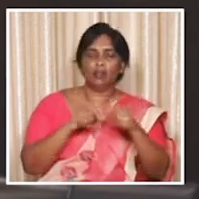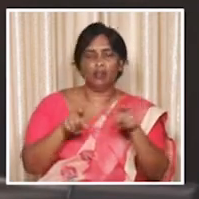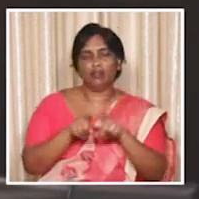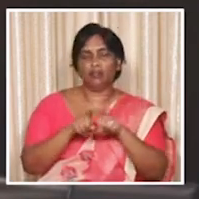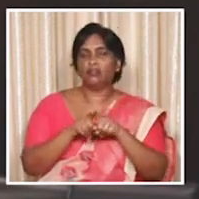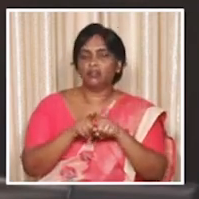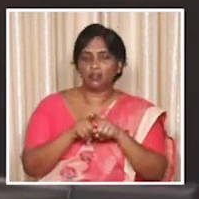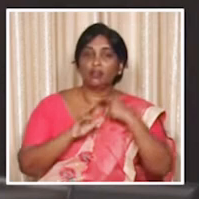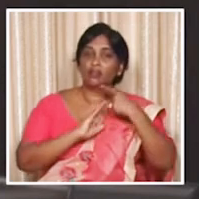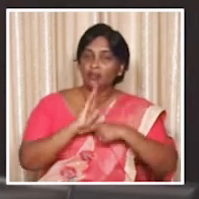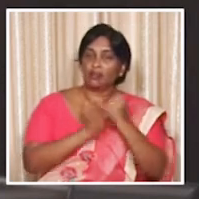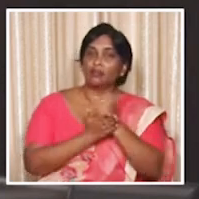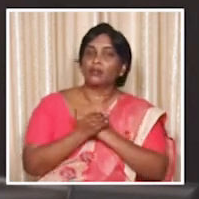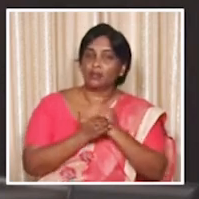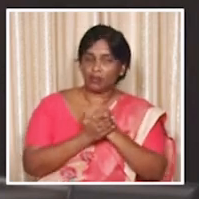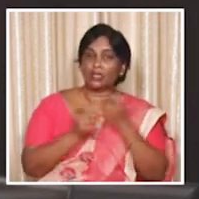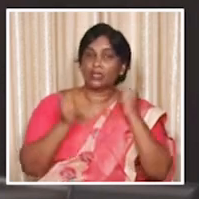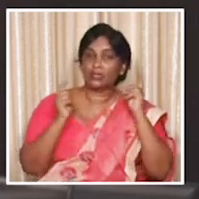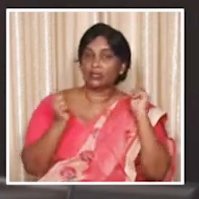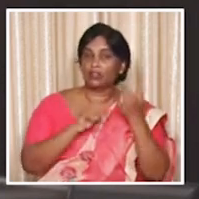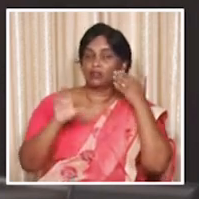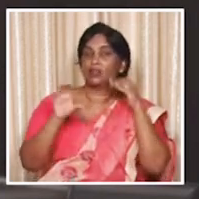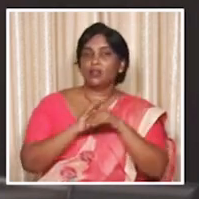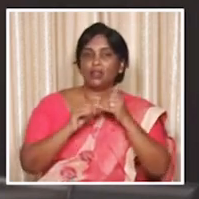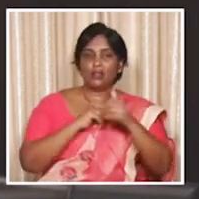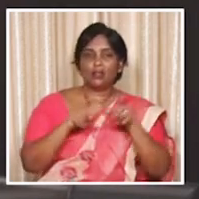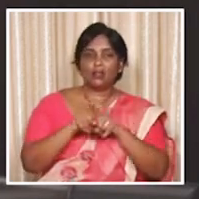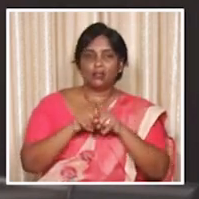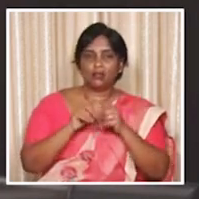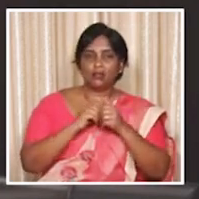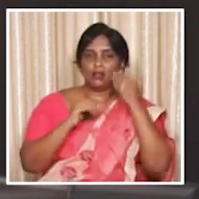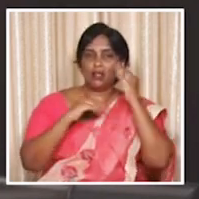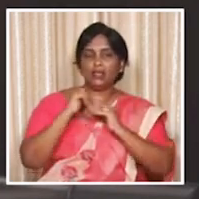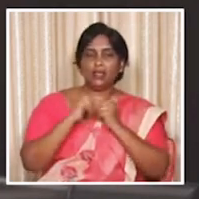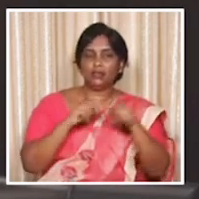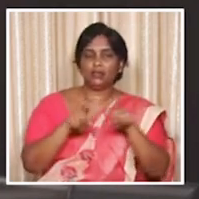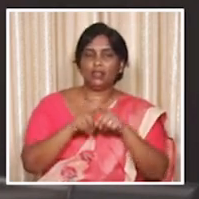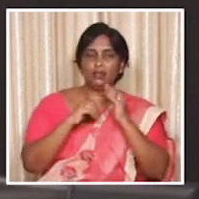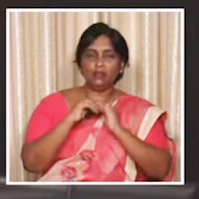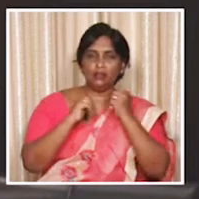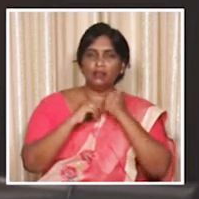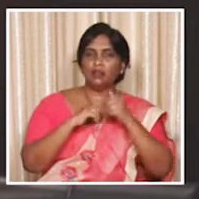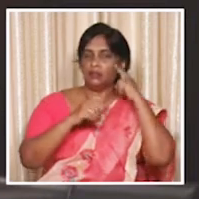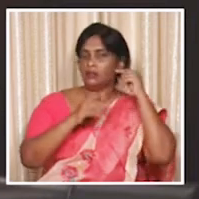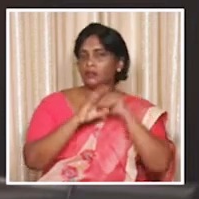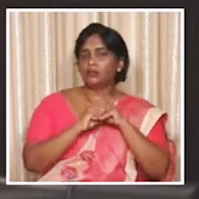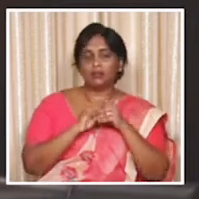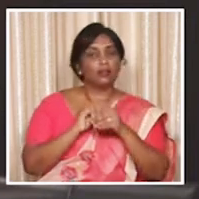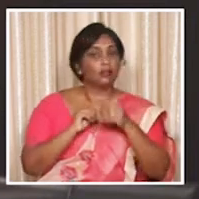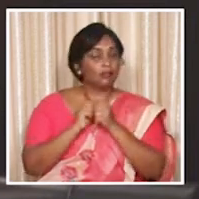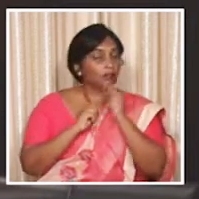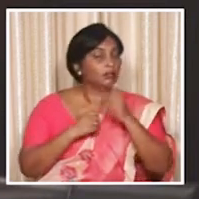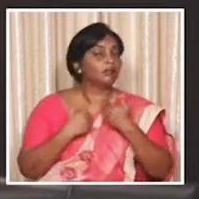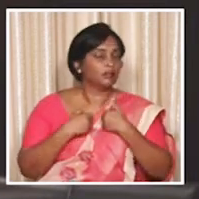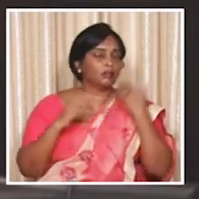වගේම ලංකාව වටින් ක්‍රිකට් ක්‍රීඩකයෝ තෝරා ගැනීම සඳහා වූ වැඩපිළිවෙල ඒ වගේම ඒ අය රඳවා තබා ගැනීමේ වැඩපිළිවෙල පිළිබඳවත්